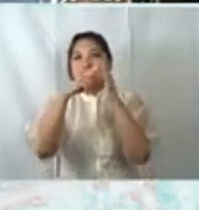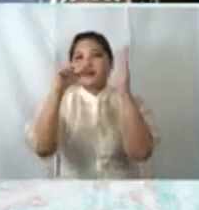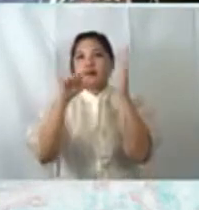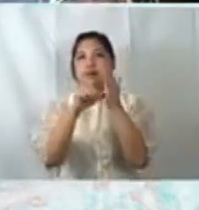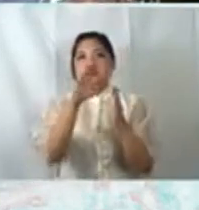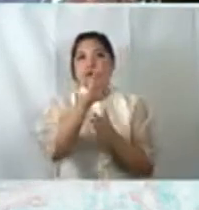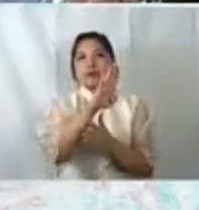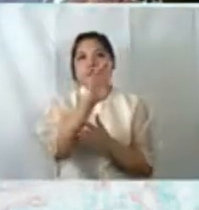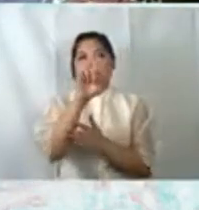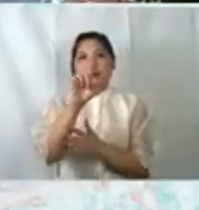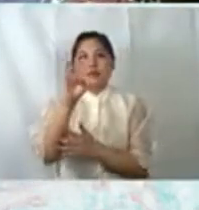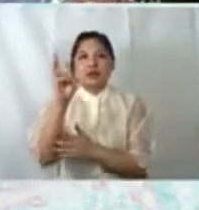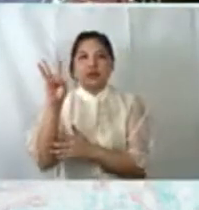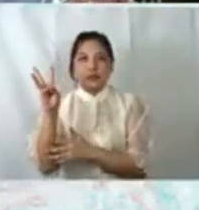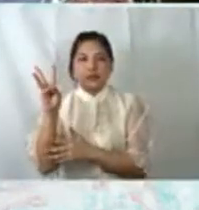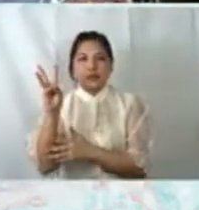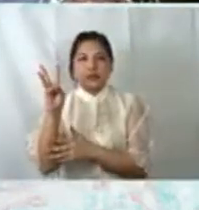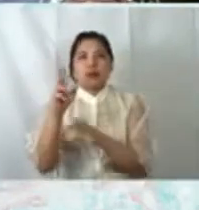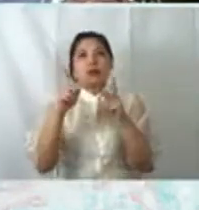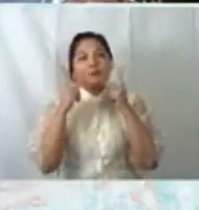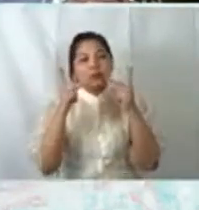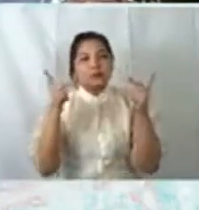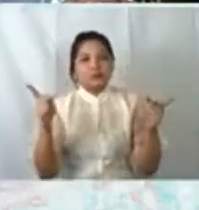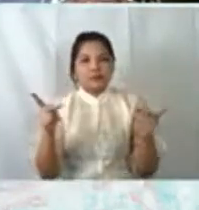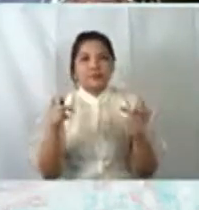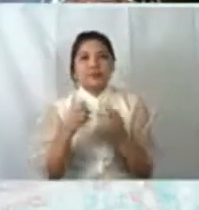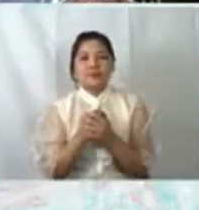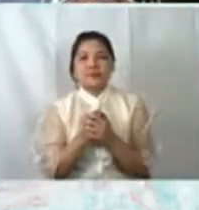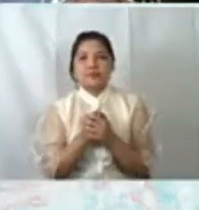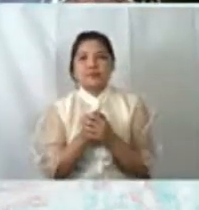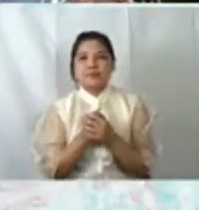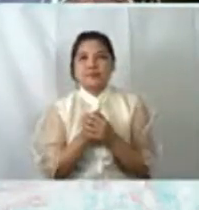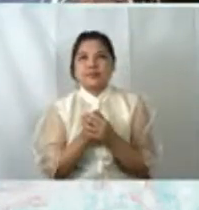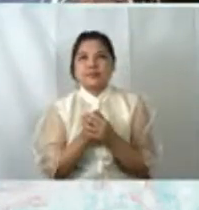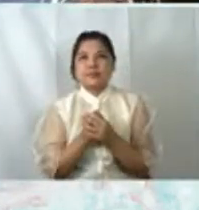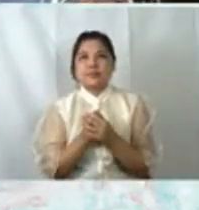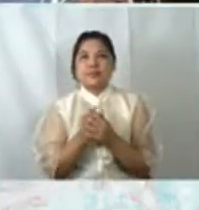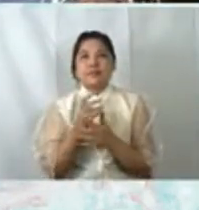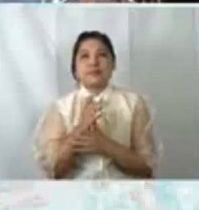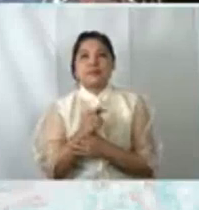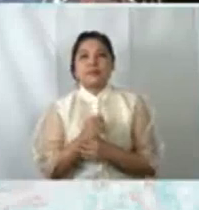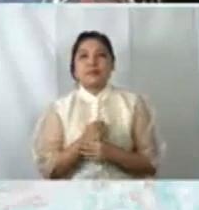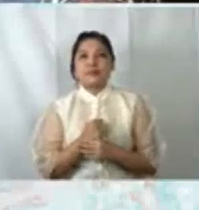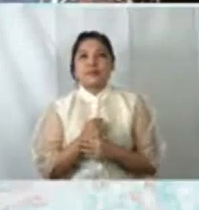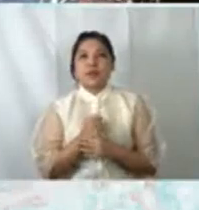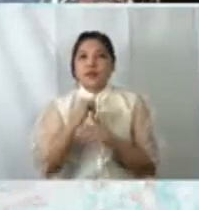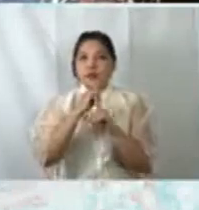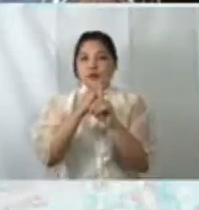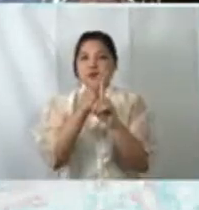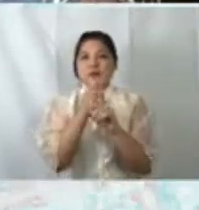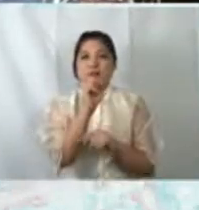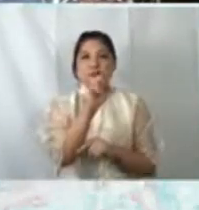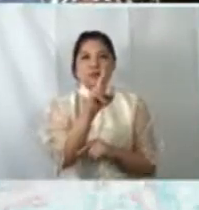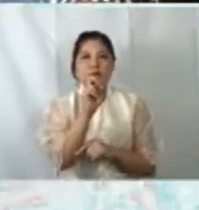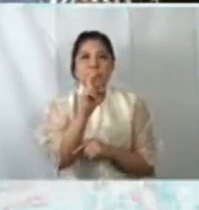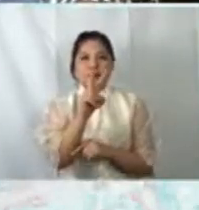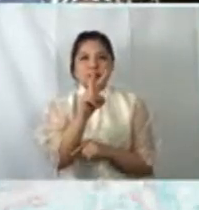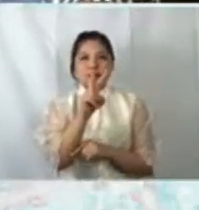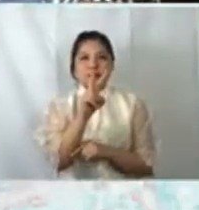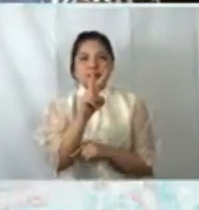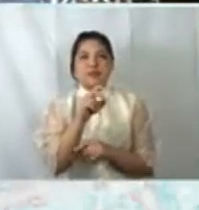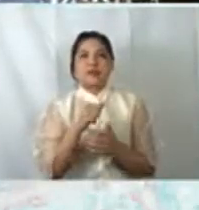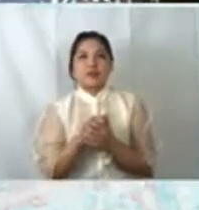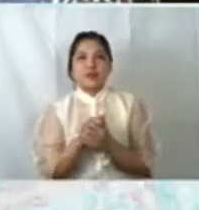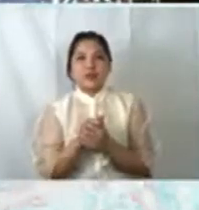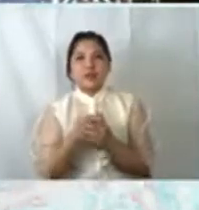4166 was proclaimed, no? And yung June 12 ay naging batas na po, na siya